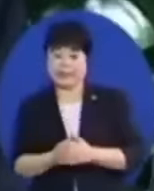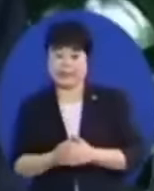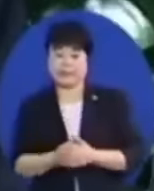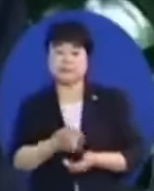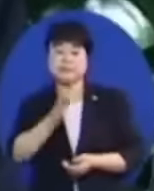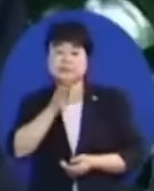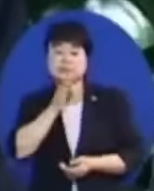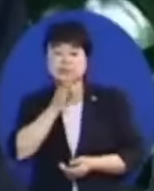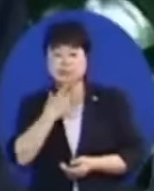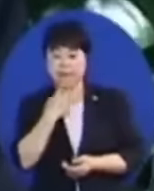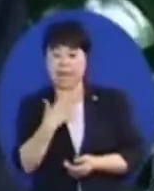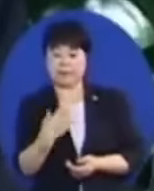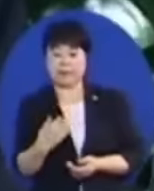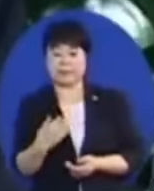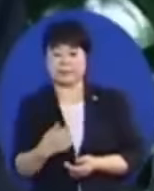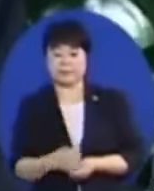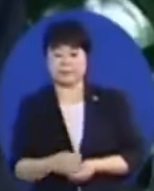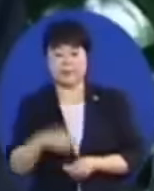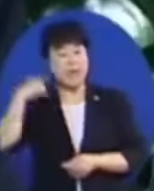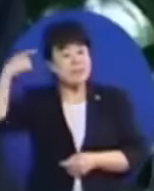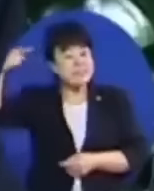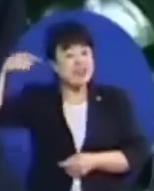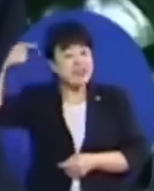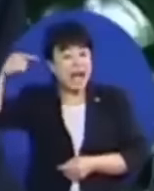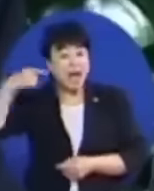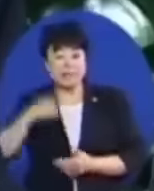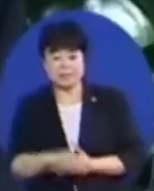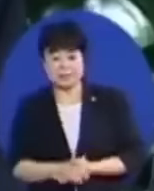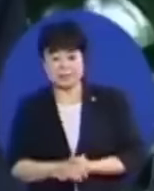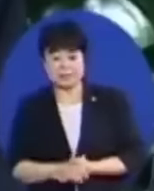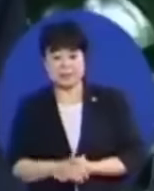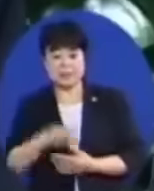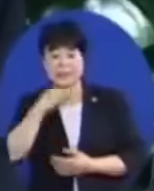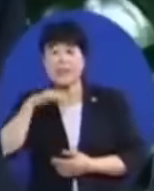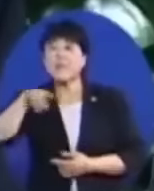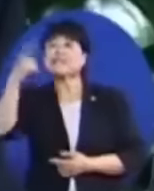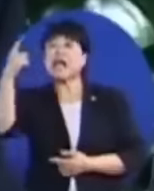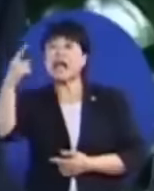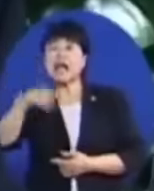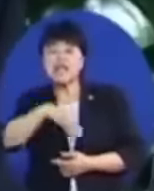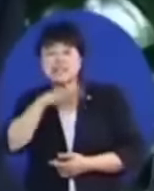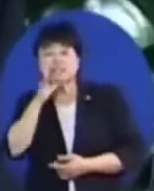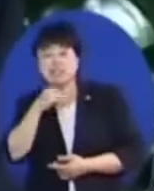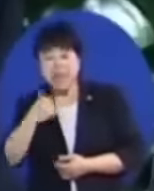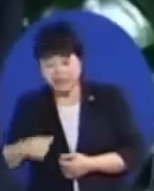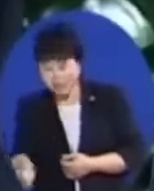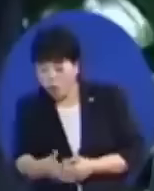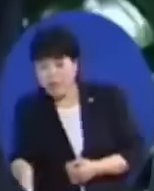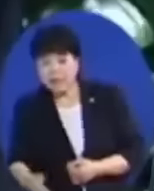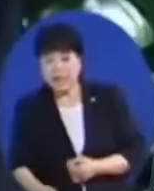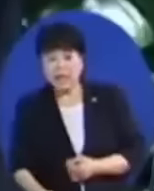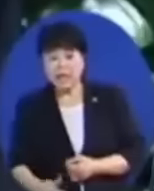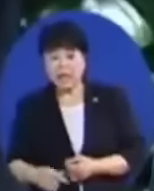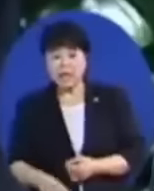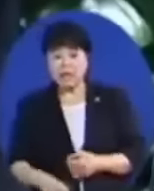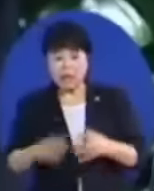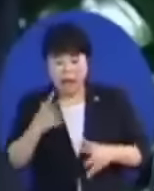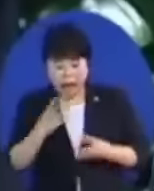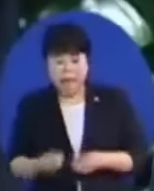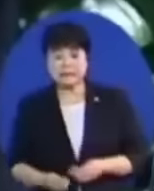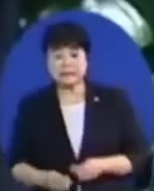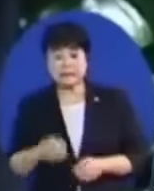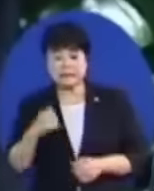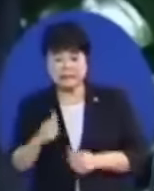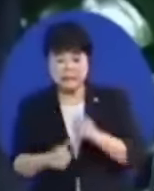그렇기 때문에 아브라함을 보고 다 미쳤다고 말했죠. 100살 먹는 노인이 자식이 없으면서 많은 자식의 아버지라고 이름을